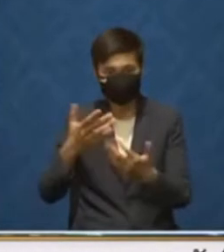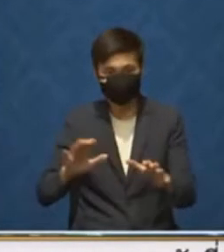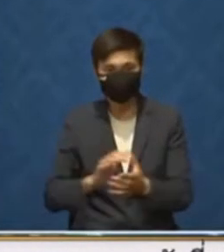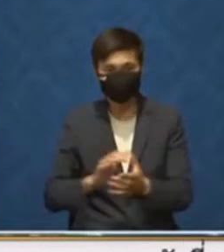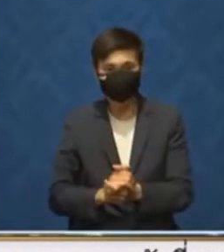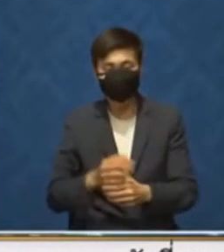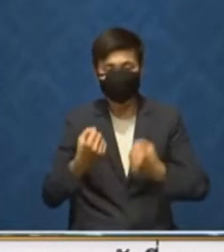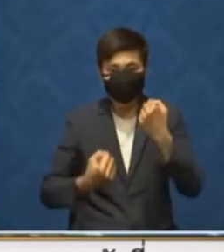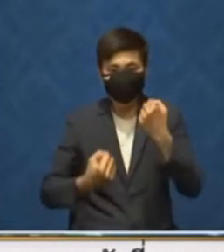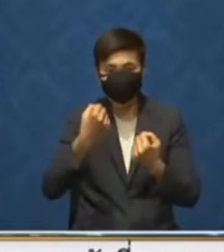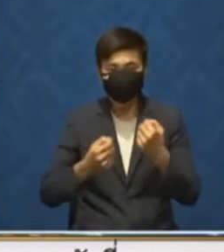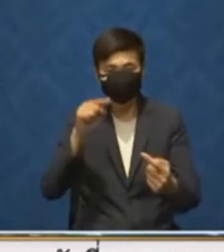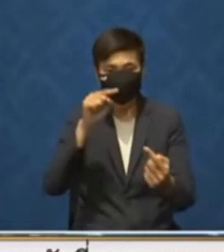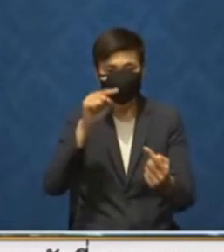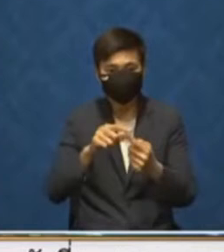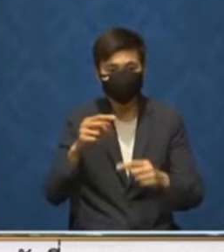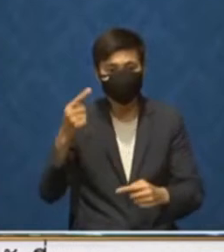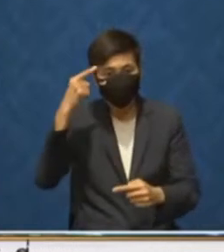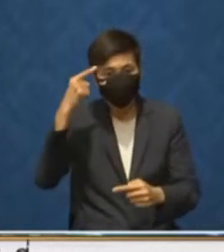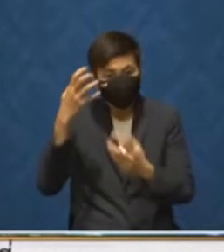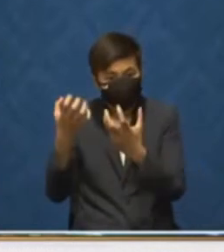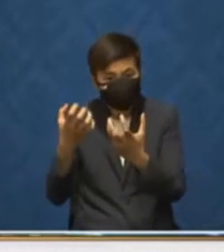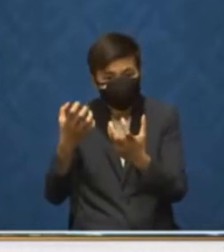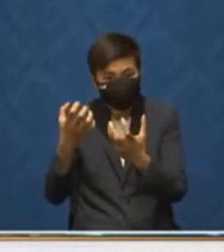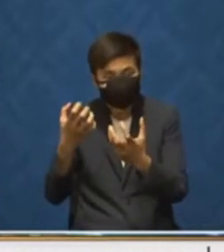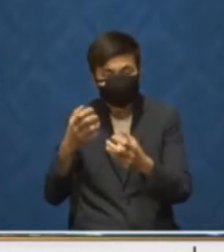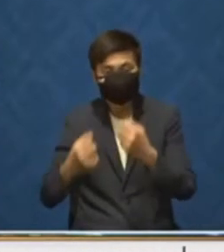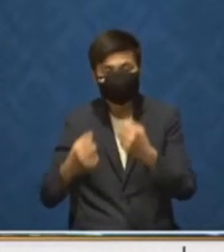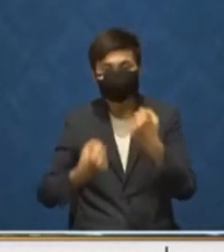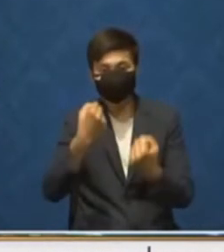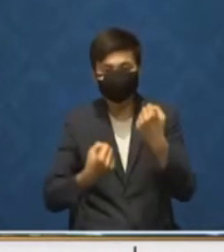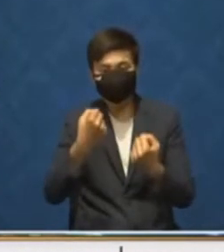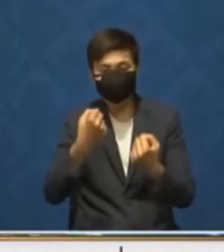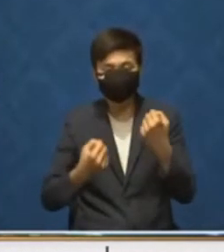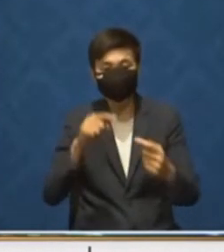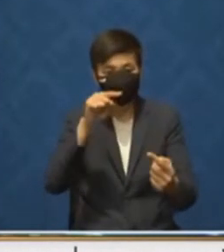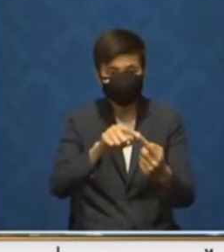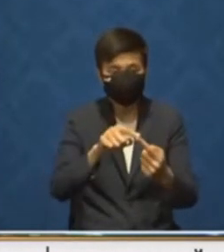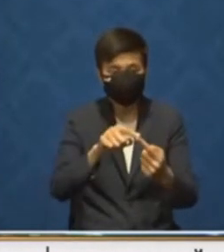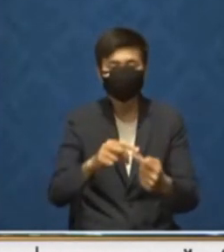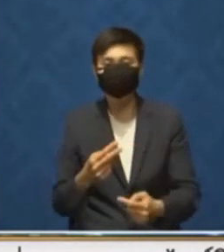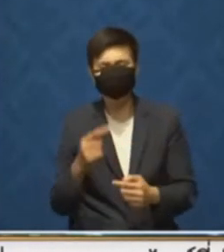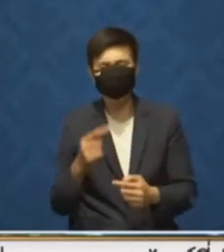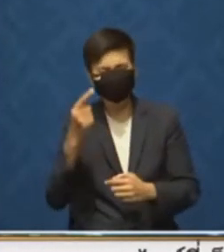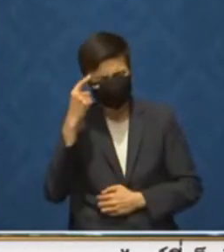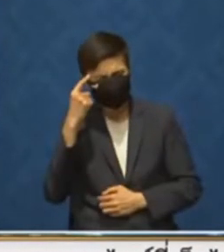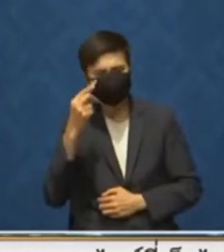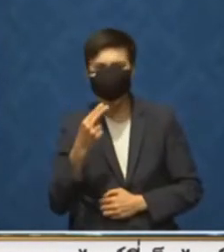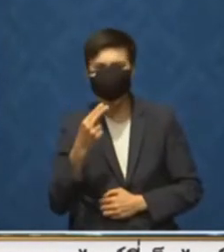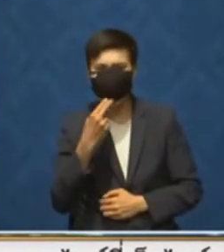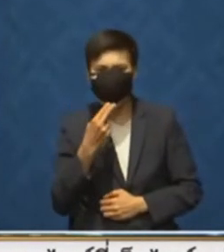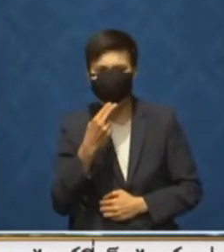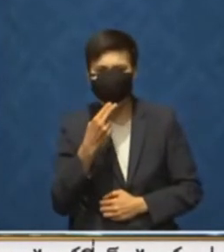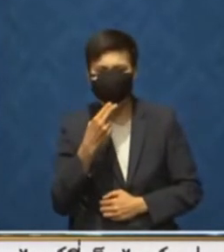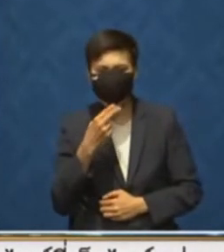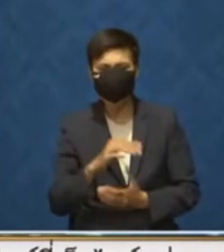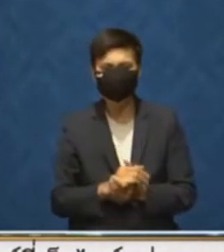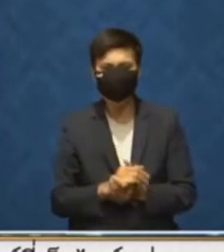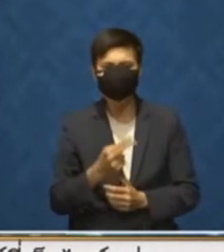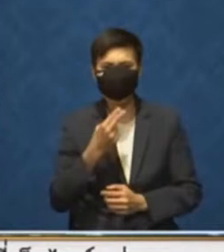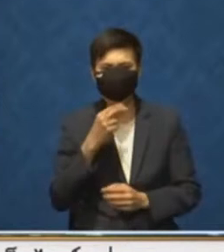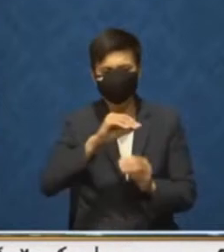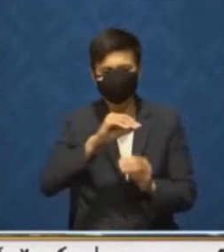ได้หัวหินเปลี่ยนกลับมาแล้วขับกลับมาได้มานั่งคิดว่าแบตเตอรี่ที่ยังรีไซโคกันไม่ได้